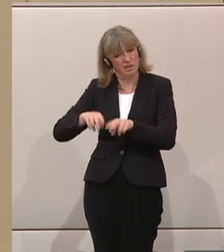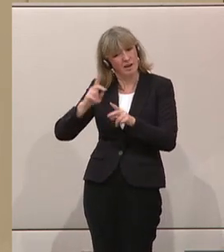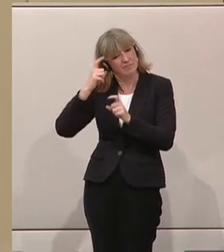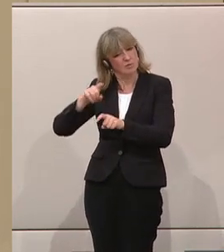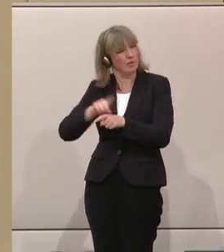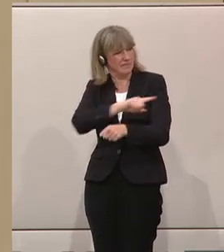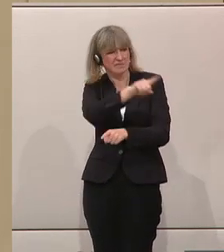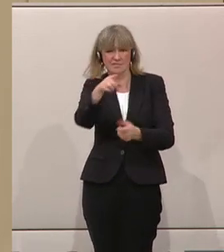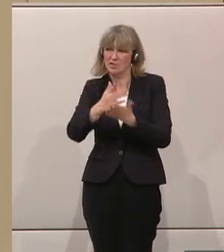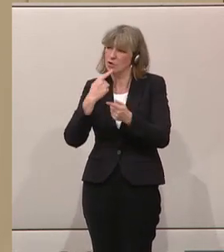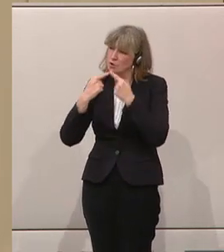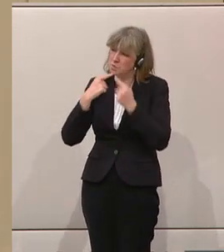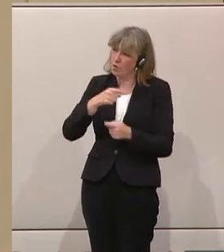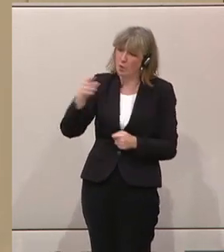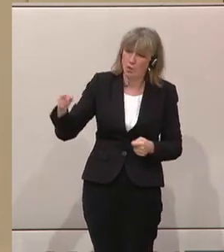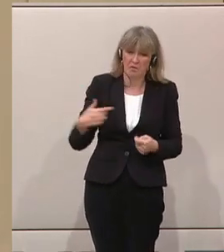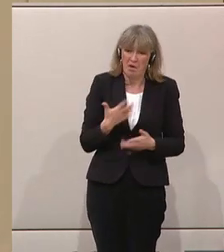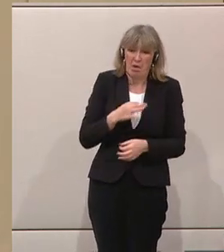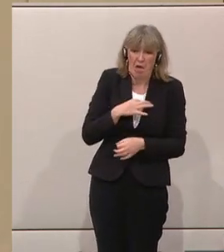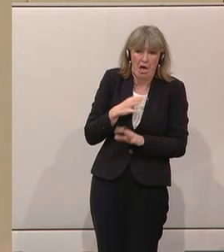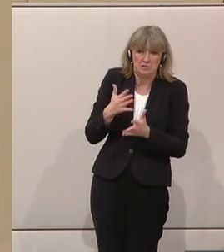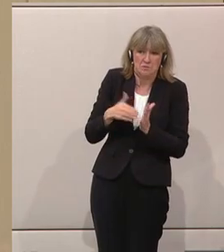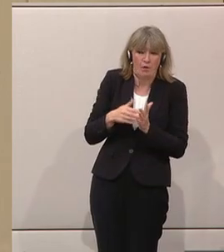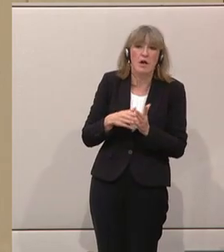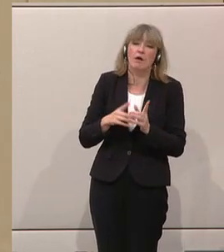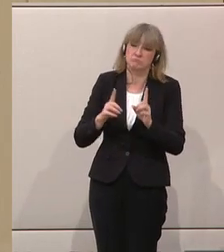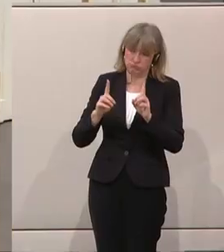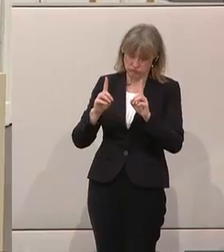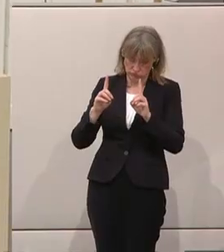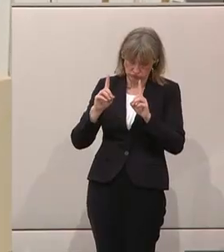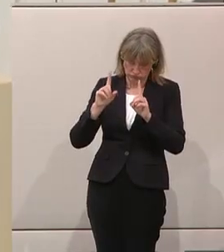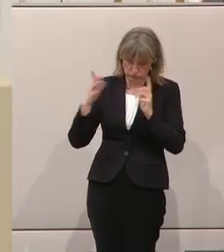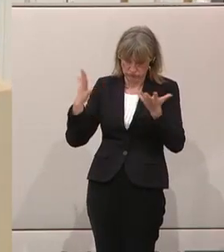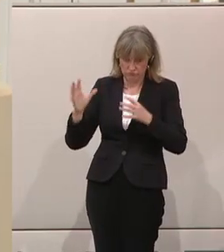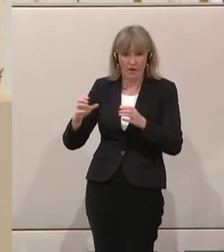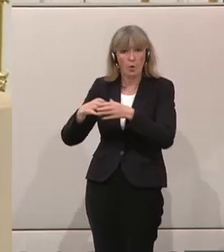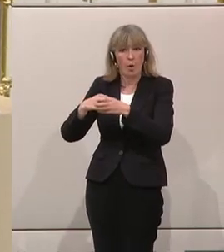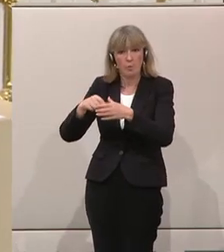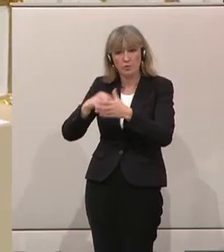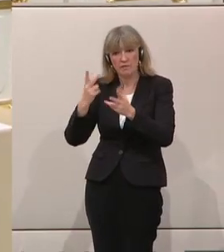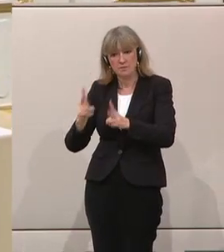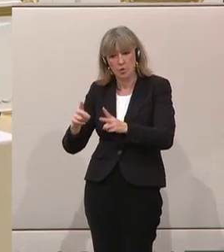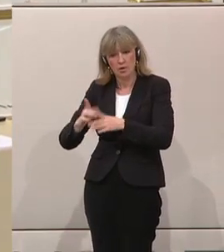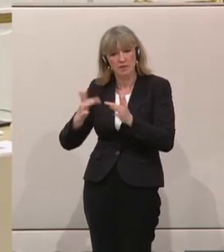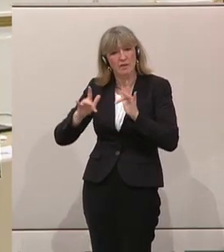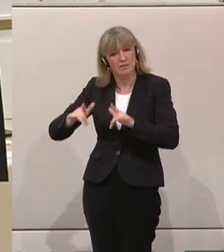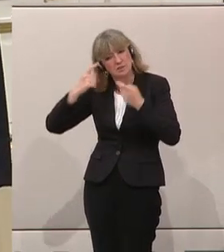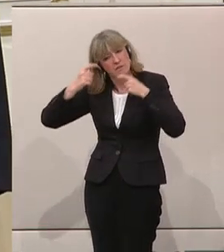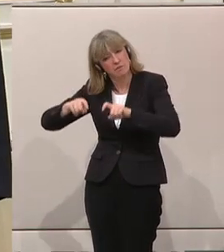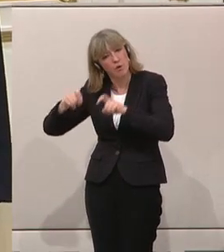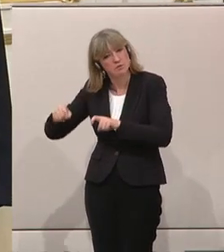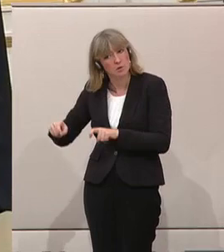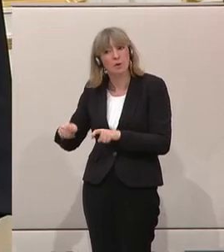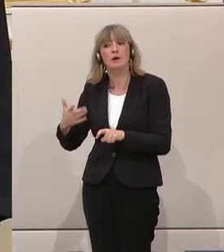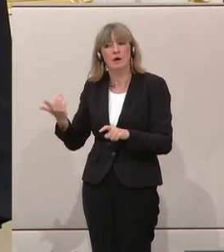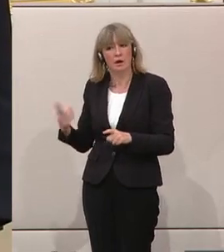abgeschwächt präsentiert worden ist, von wegen, da hätte man nichts zu befürchten. Aber auch der Gestaltungsspielraum der Kommunen bei der Daseinsvorsorge wird